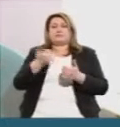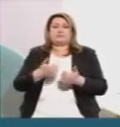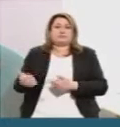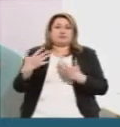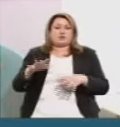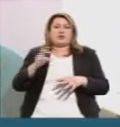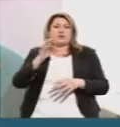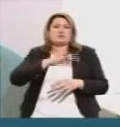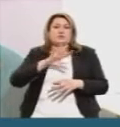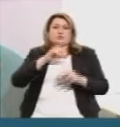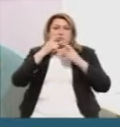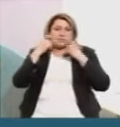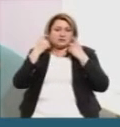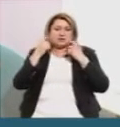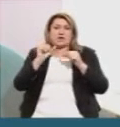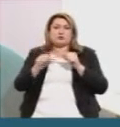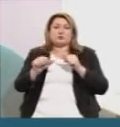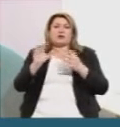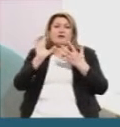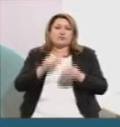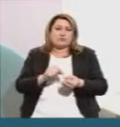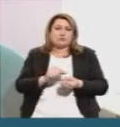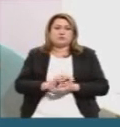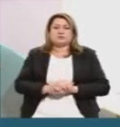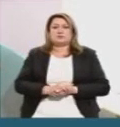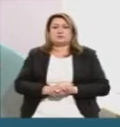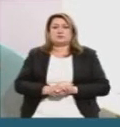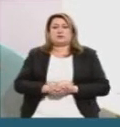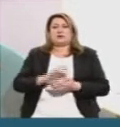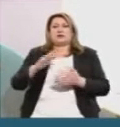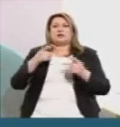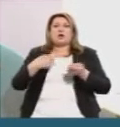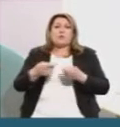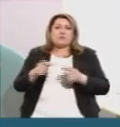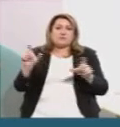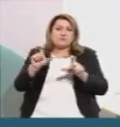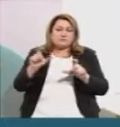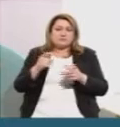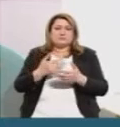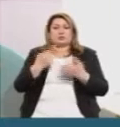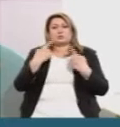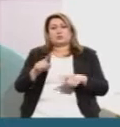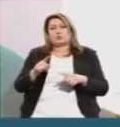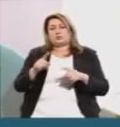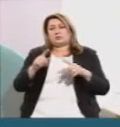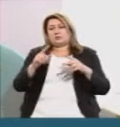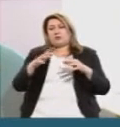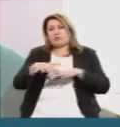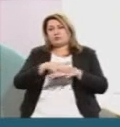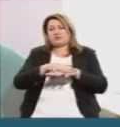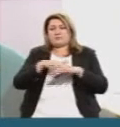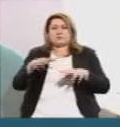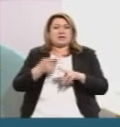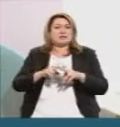не используют маски, особенно в общественном транспорте, на объектах торговли, в других общественных местах.